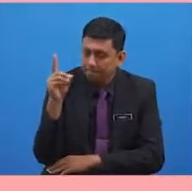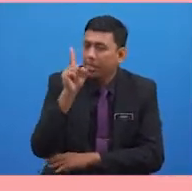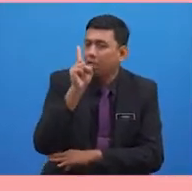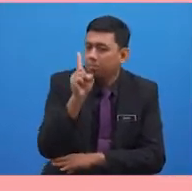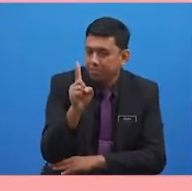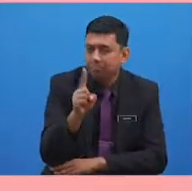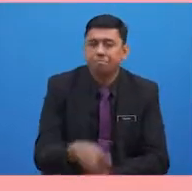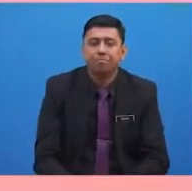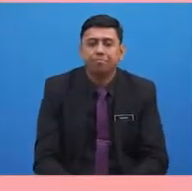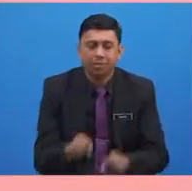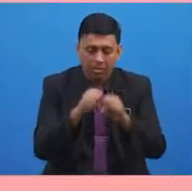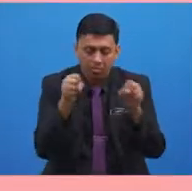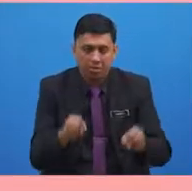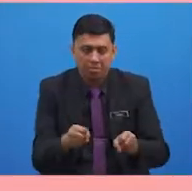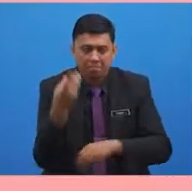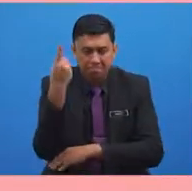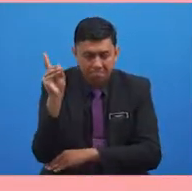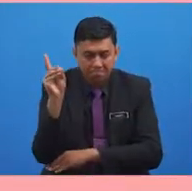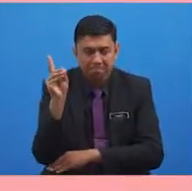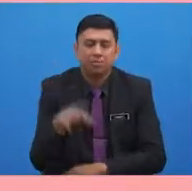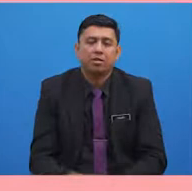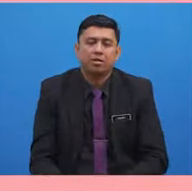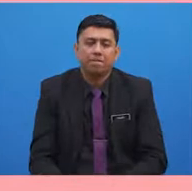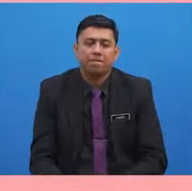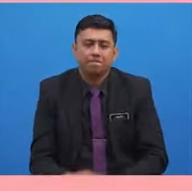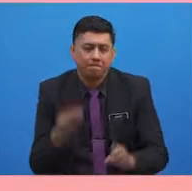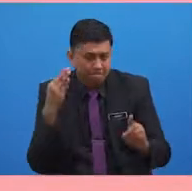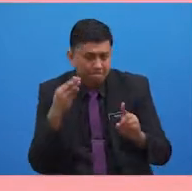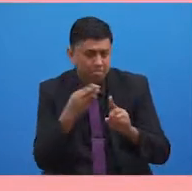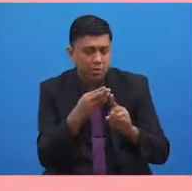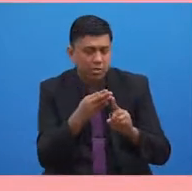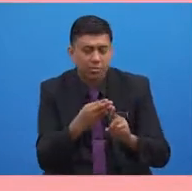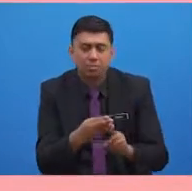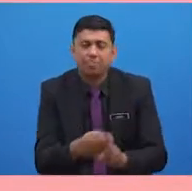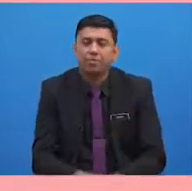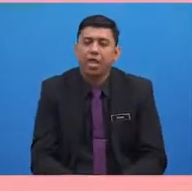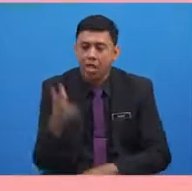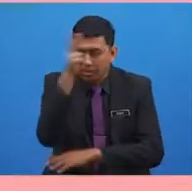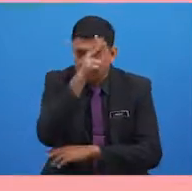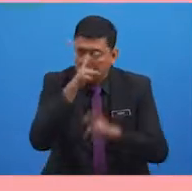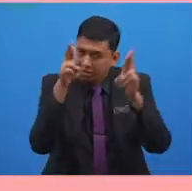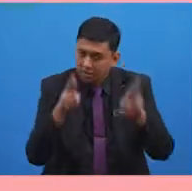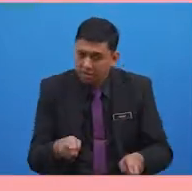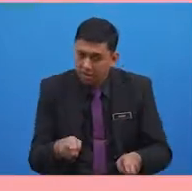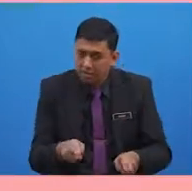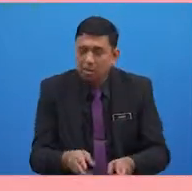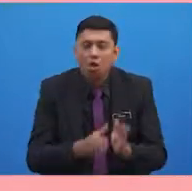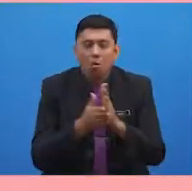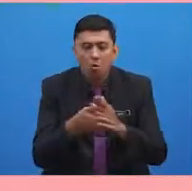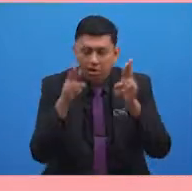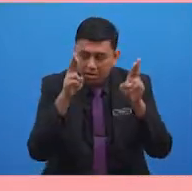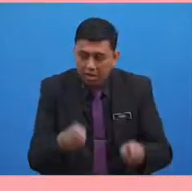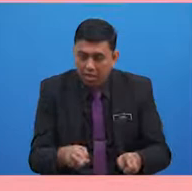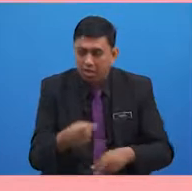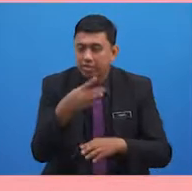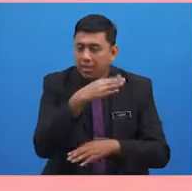Pertama, sistem demokrasi berteraskan konsep kerajaan rakyat oleh rakyat dan